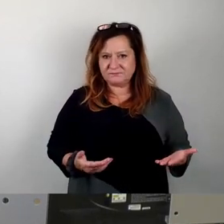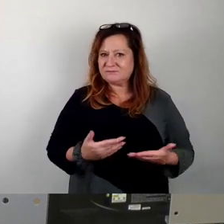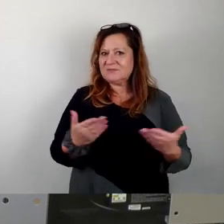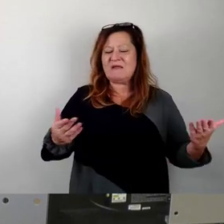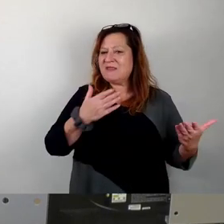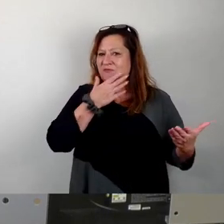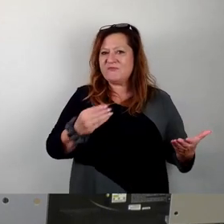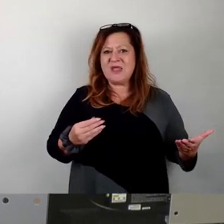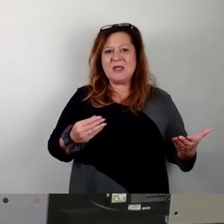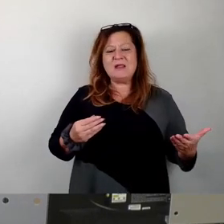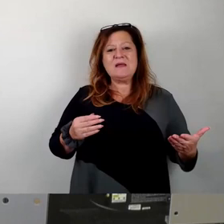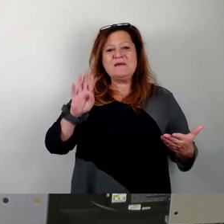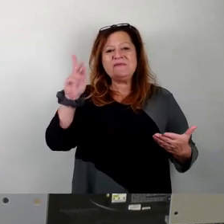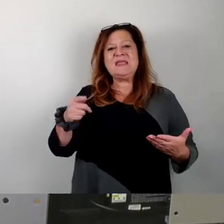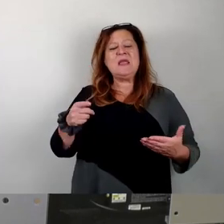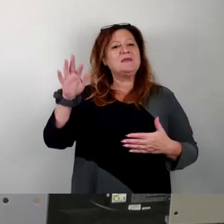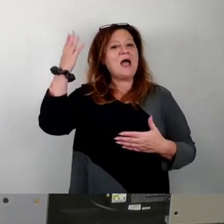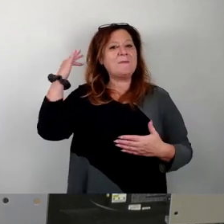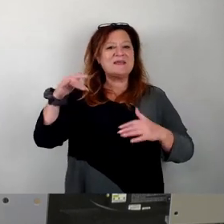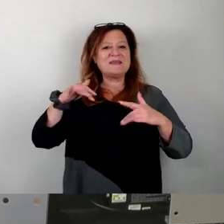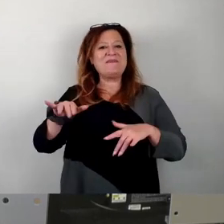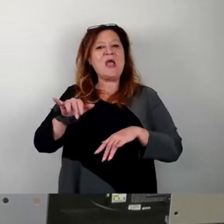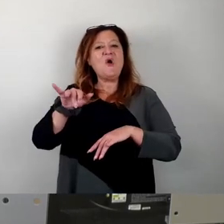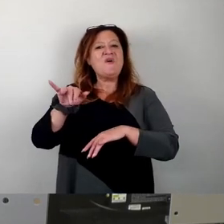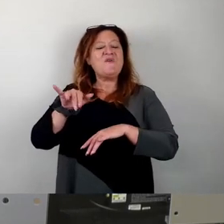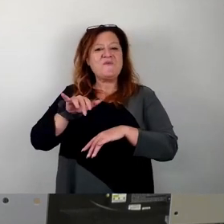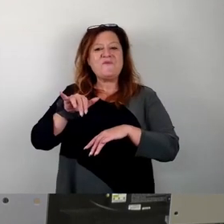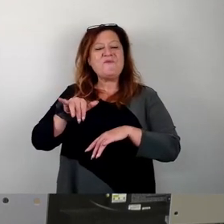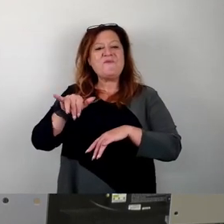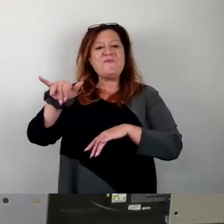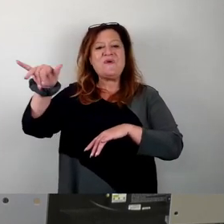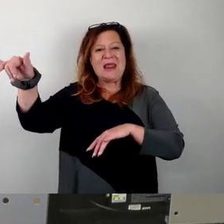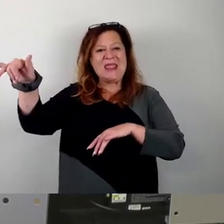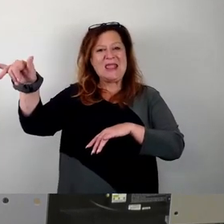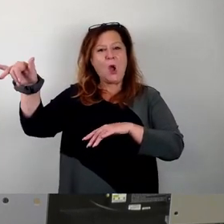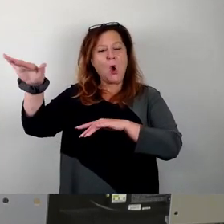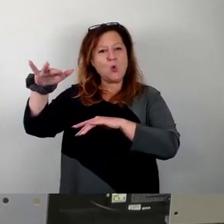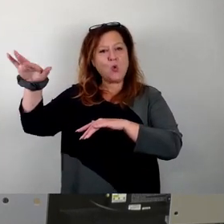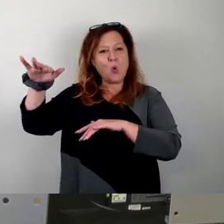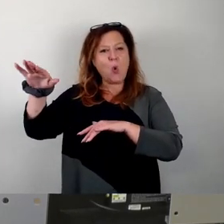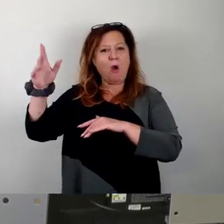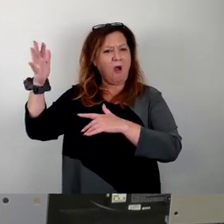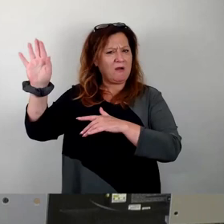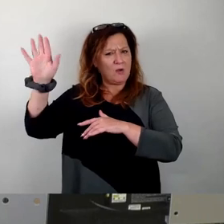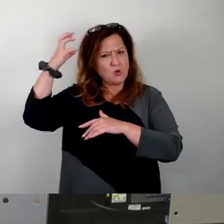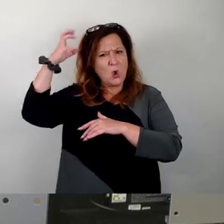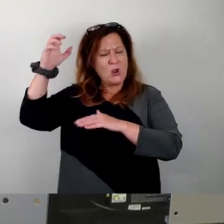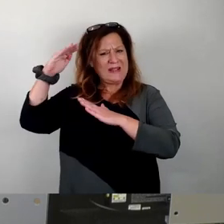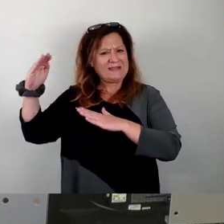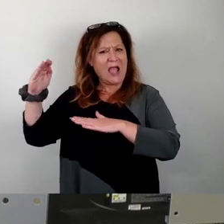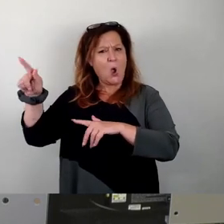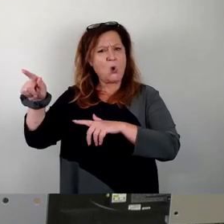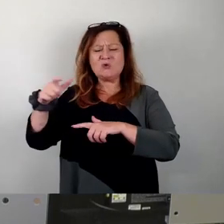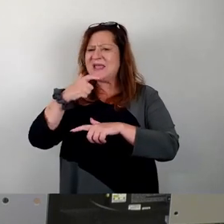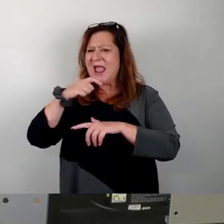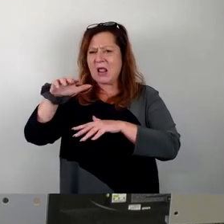Vorbild der Speakers Corner in England, natürlich ohne den Zusatz zur Kritik am Königshaus und der Monarchie, da wir diese ja schon längst